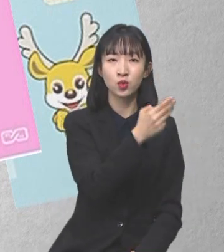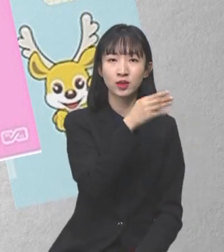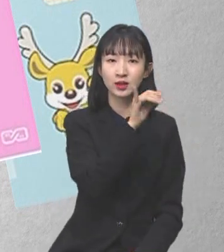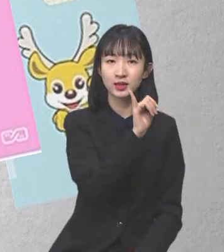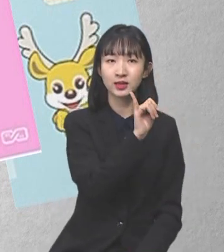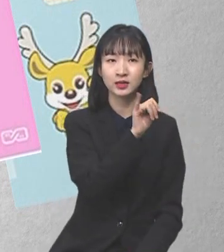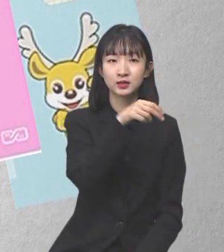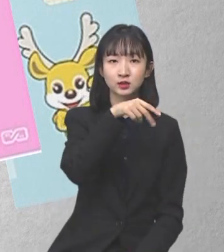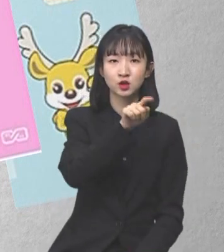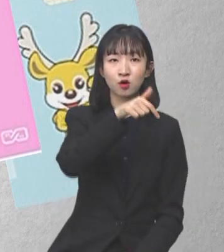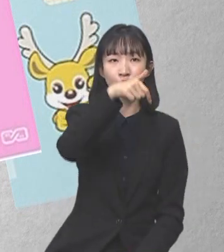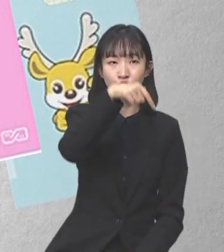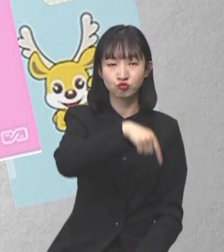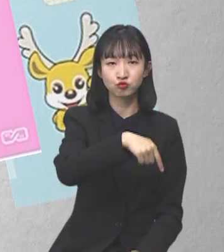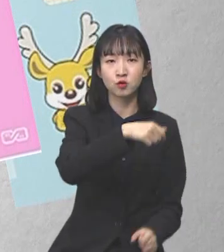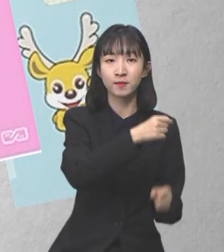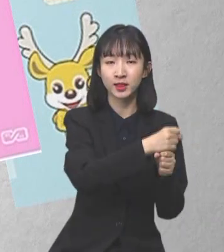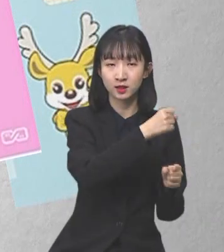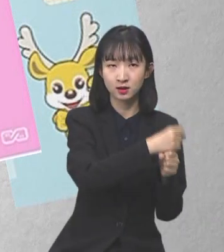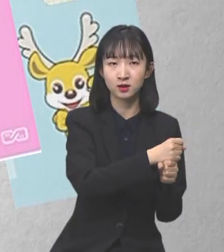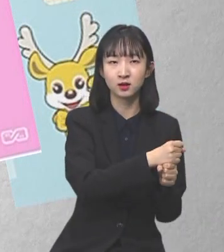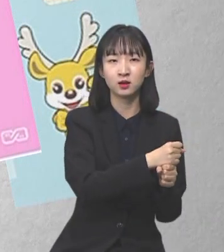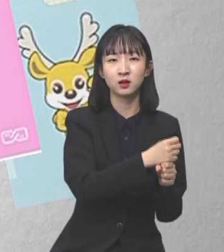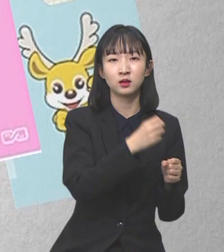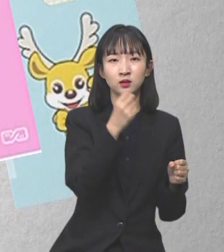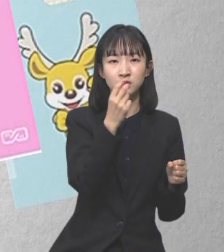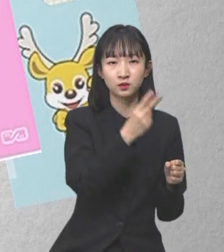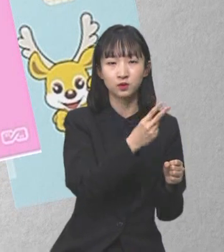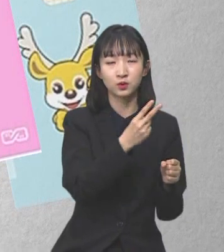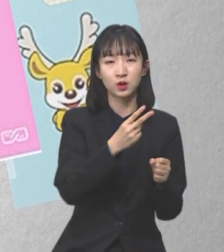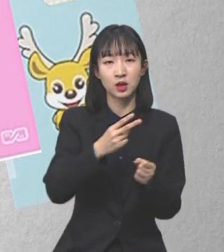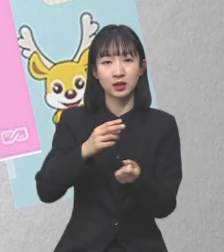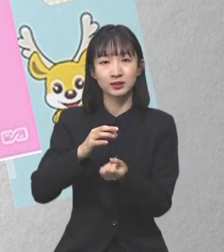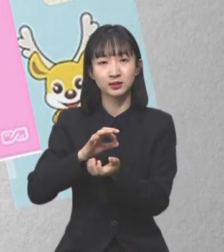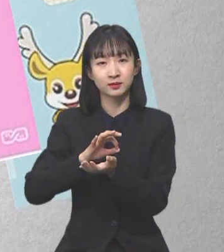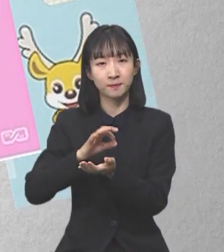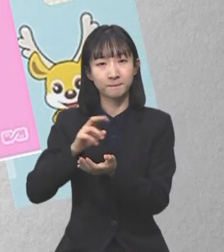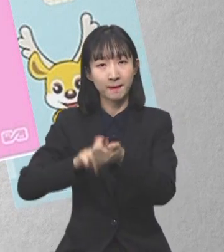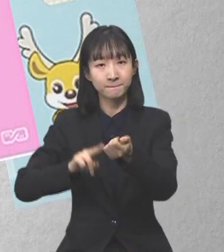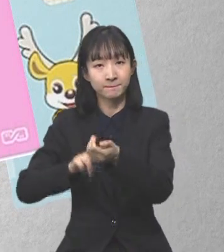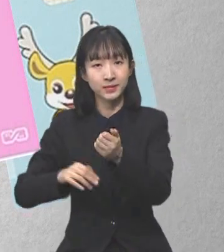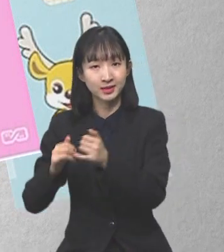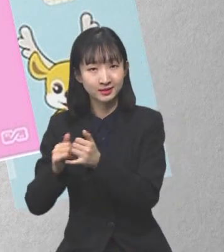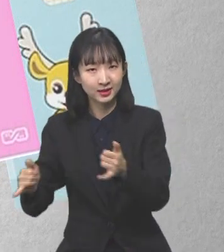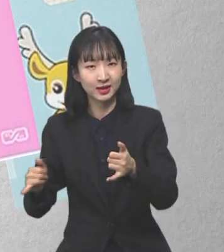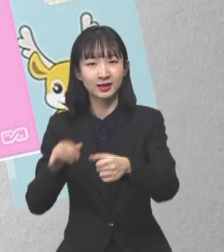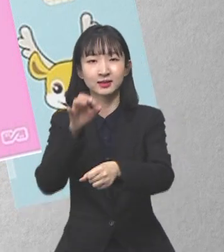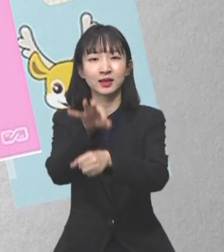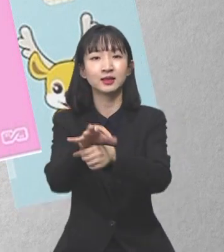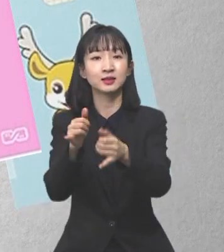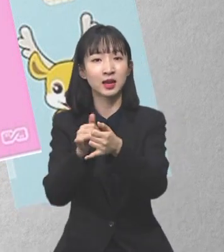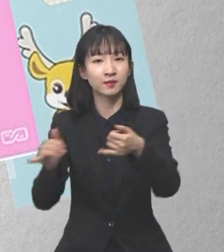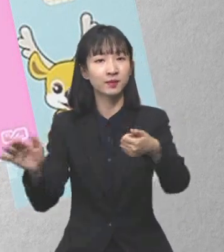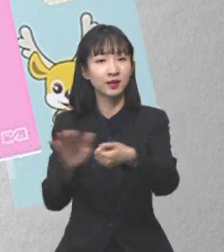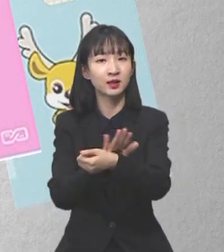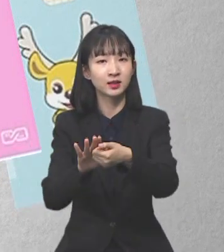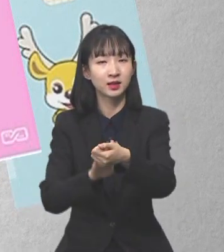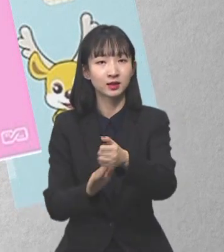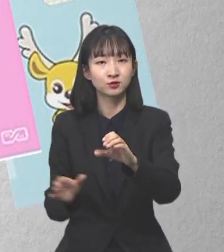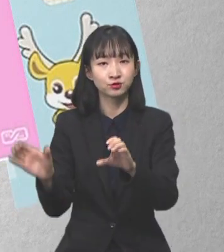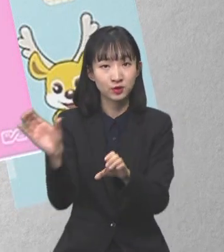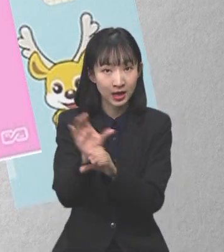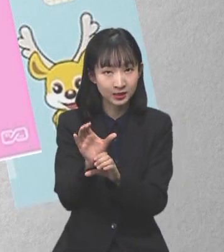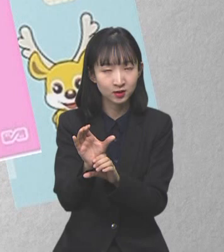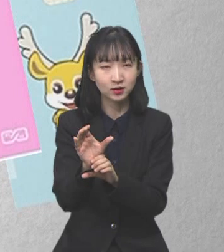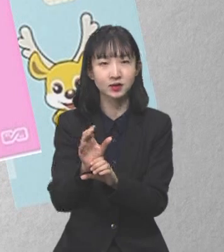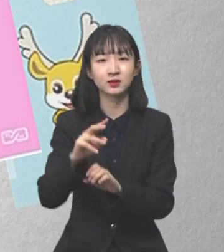소굴을 구축할 계획입니다 소상공인이 소개 자에게 추가 캐쉬백 혜택을 제공하는 혜택 킬러스 가맹점은 한달